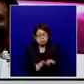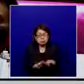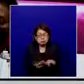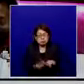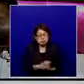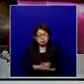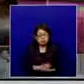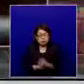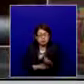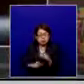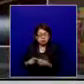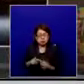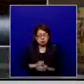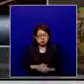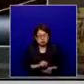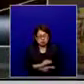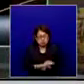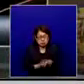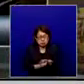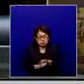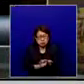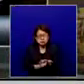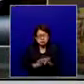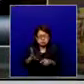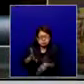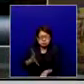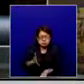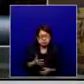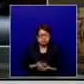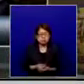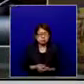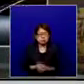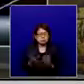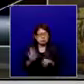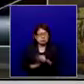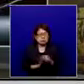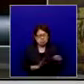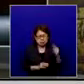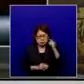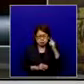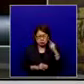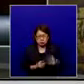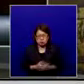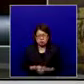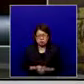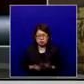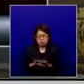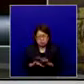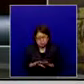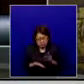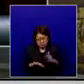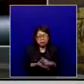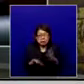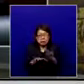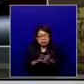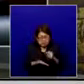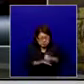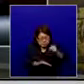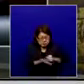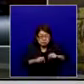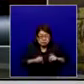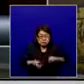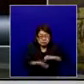บวกถ้าก้อนเล็กเองก็อยู่ระดับ B เขาทำกันอย่างนี้ท่านประธานไอ้ตั๋วพวกนี้มันเป็นเศษกระดาษผมถึงเรียกว่าตั๋วเ